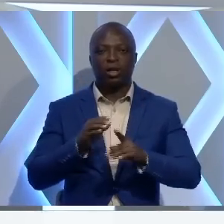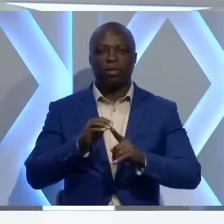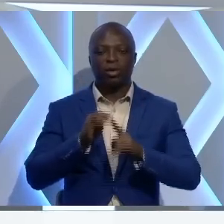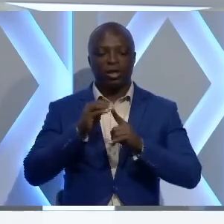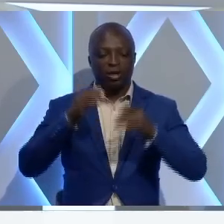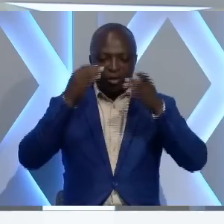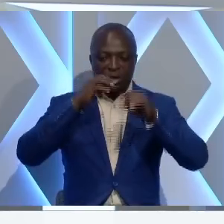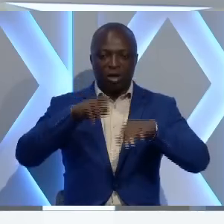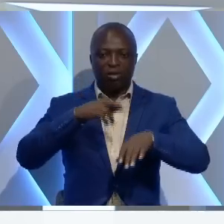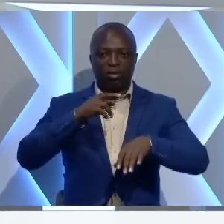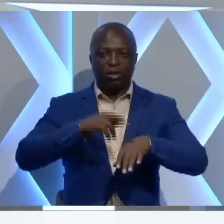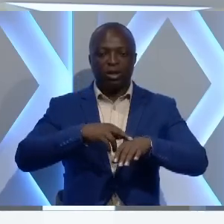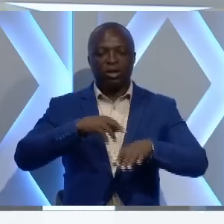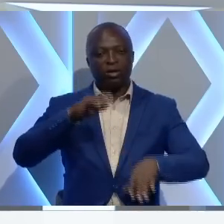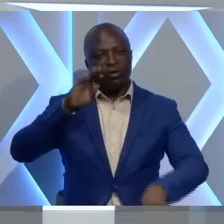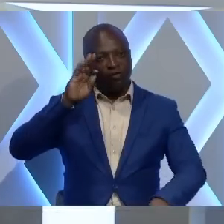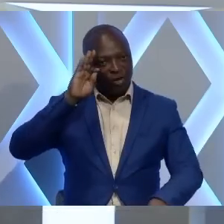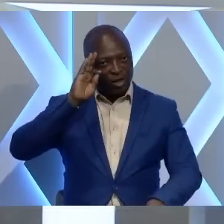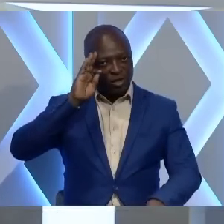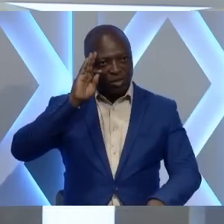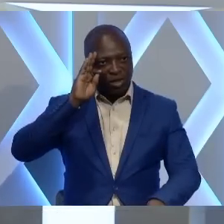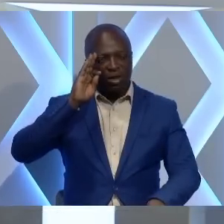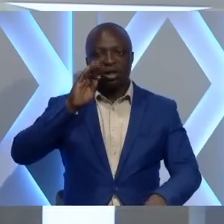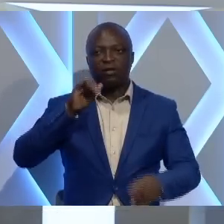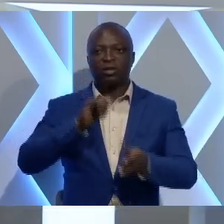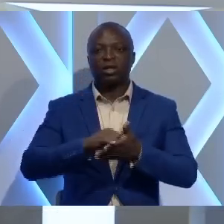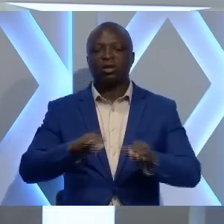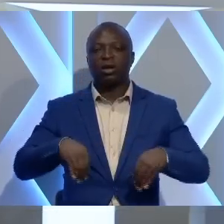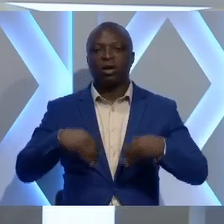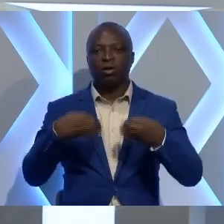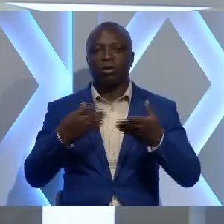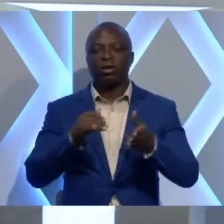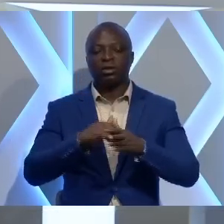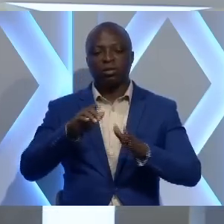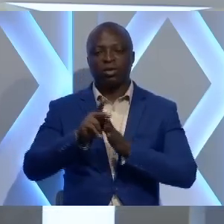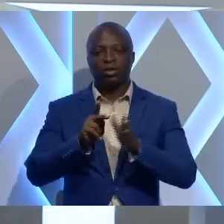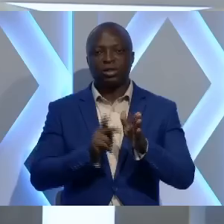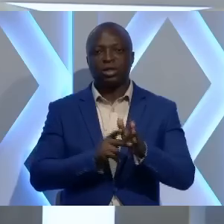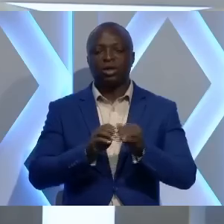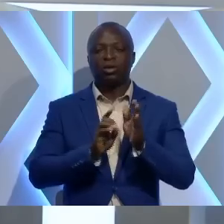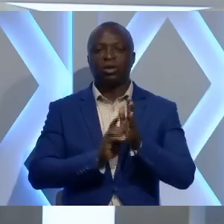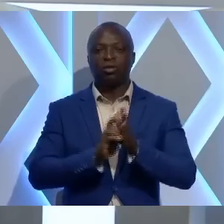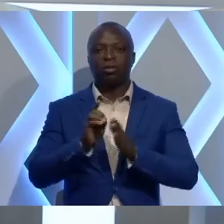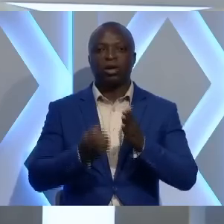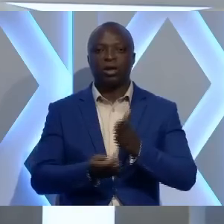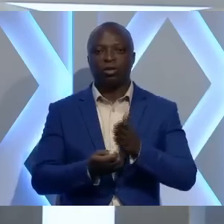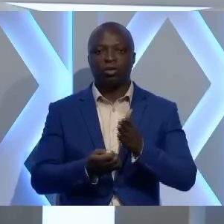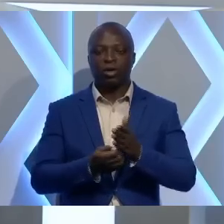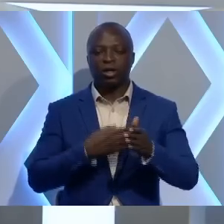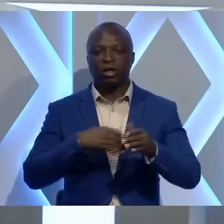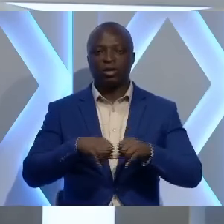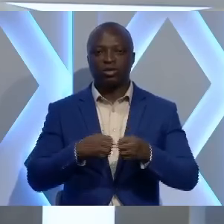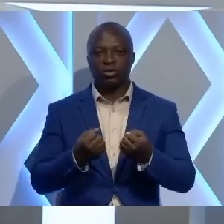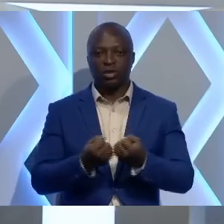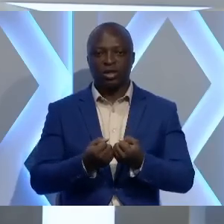que le président de la République, Fort et Sozimna Niasimbe, leur accorde dans sa politique de développement économique et